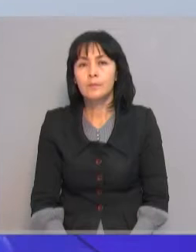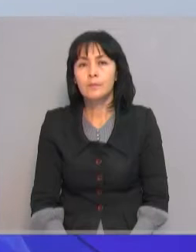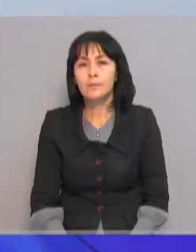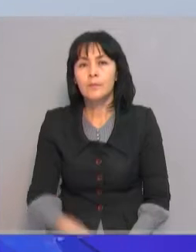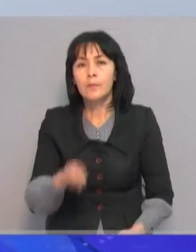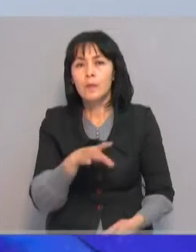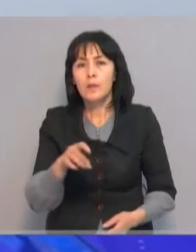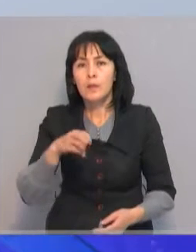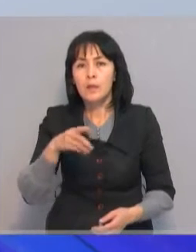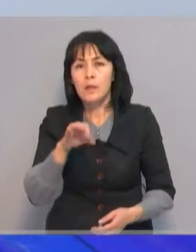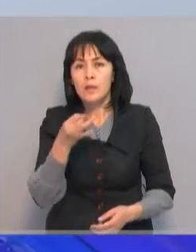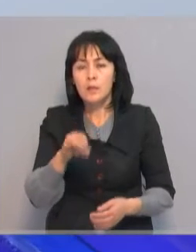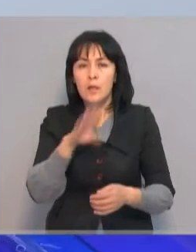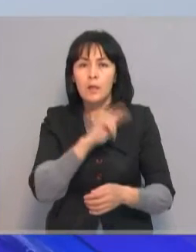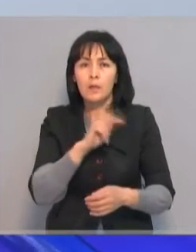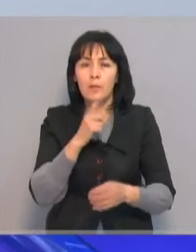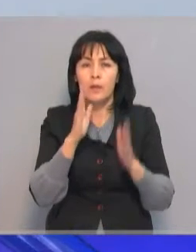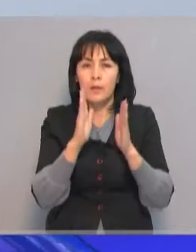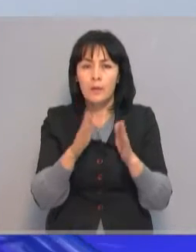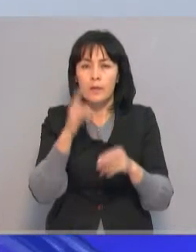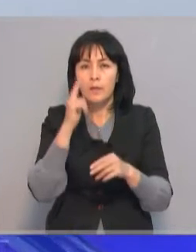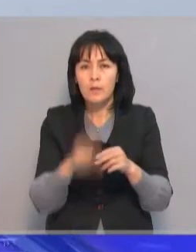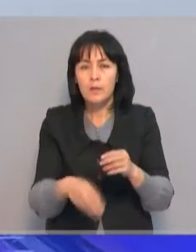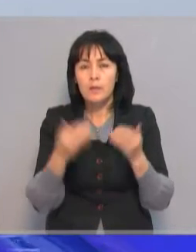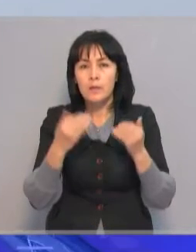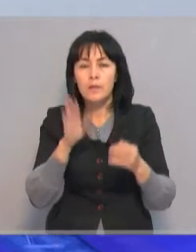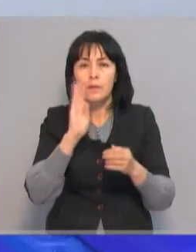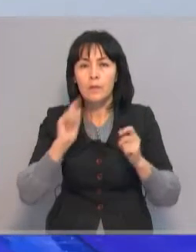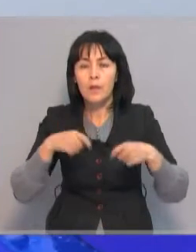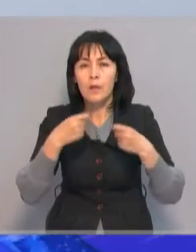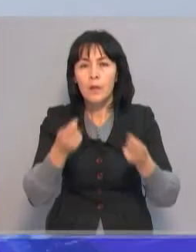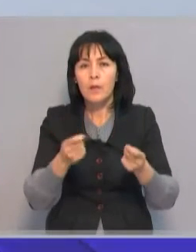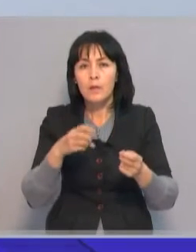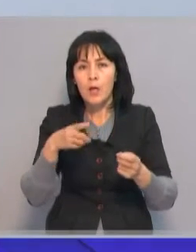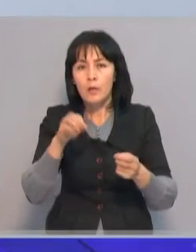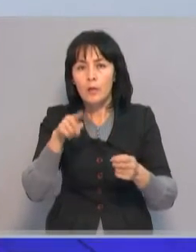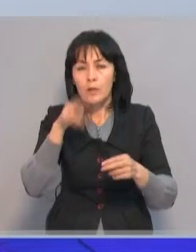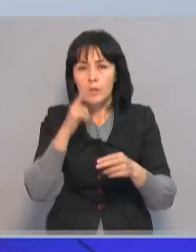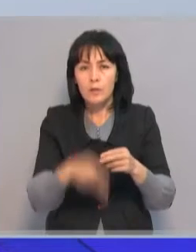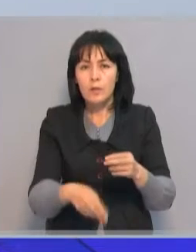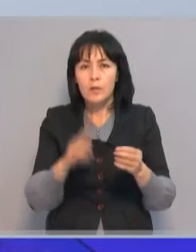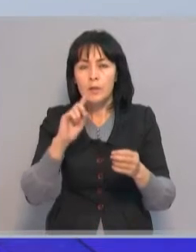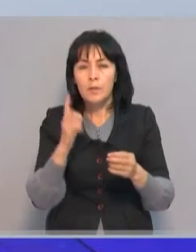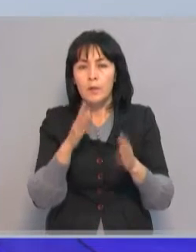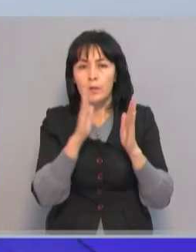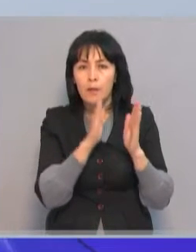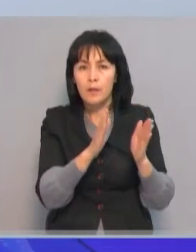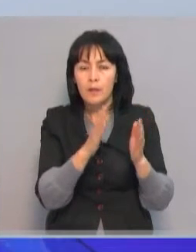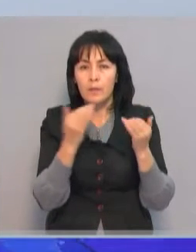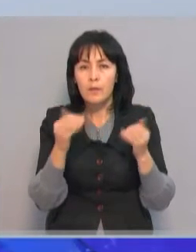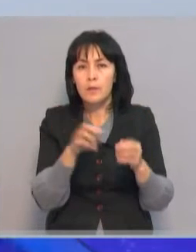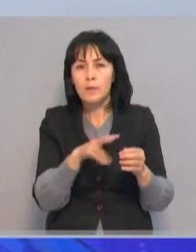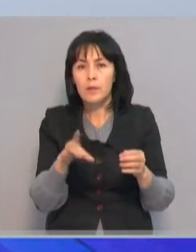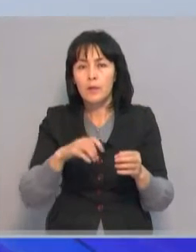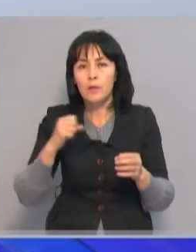В микрорайоне Тасай работы первого этапа полностью завершены по водоснабжению. В Туране также завершены работы первого этапа. В